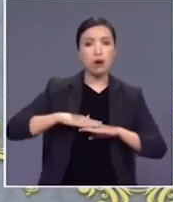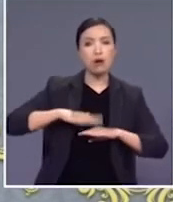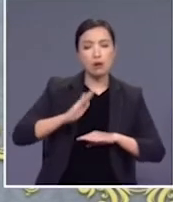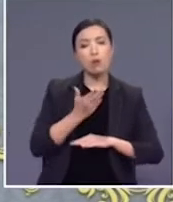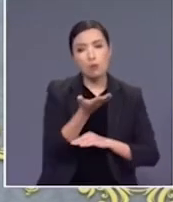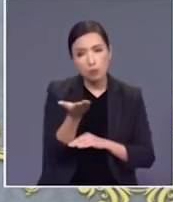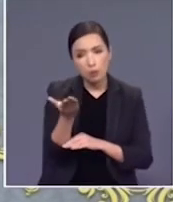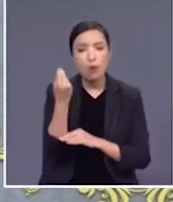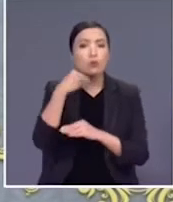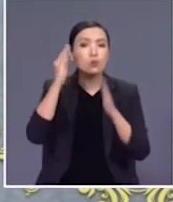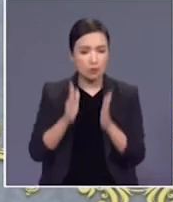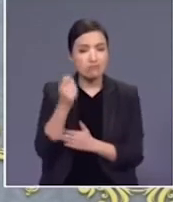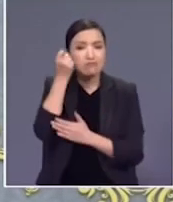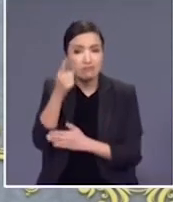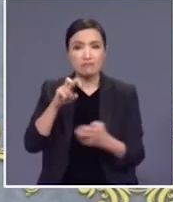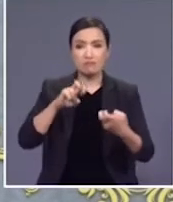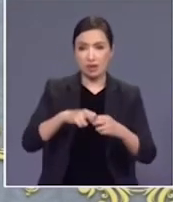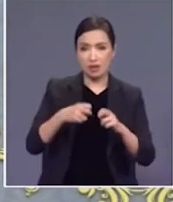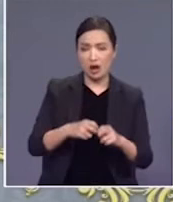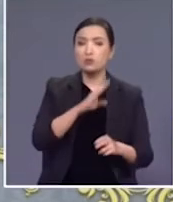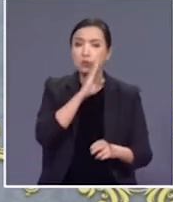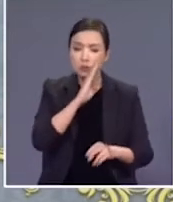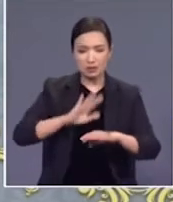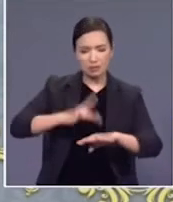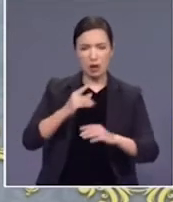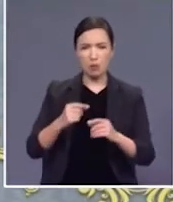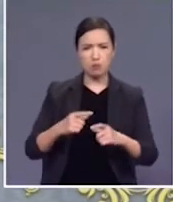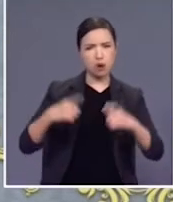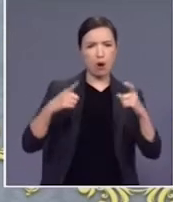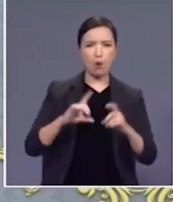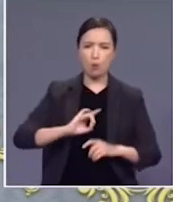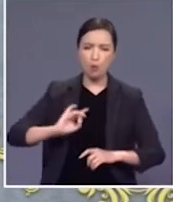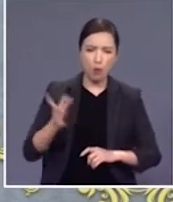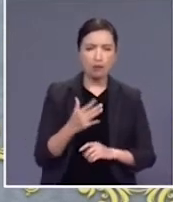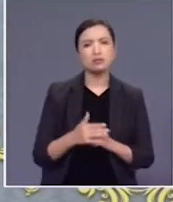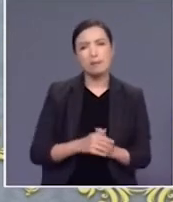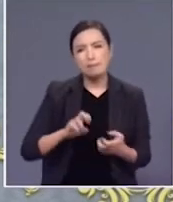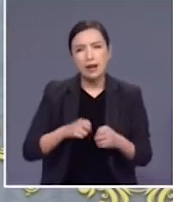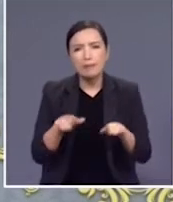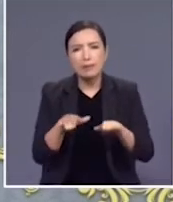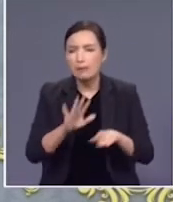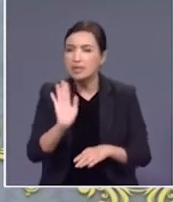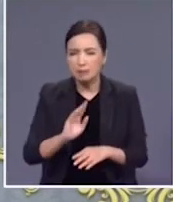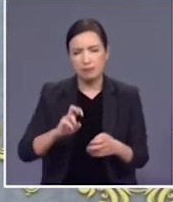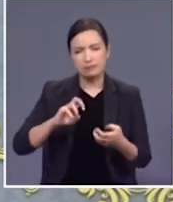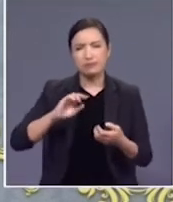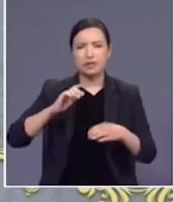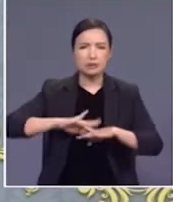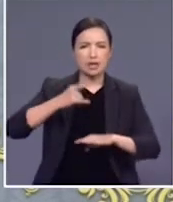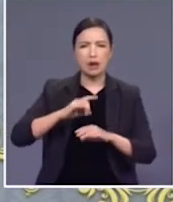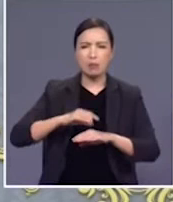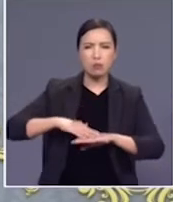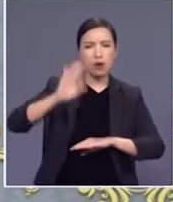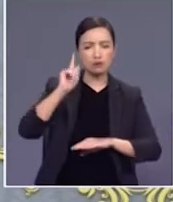ขอให้ทุกคนได้เข้าใจถึงปัญหาหากเป็นภัยธรรมชาติขนาดใหญ่หรือไม่ใช่สถานการณ์ปกติแล้วบางอย่างเราต้องแก้ไขด้วยการทำ